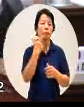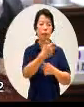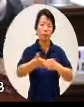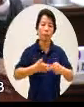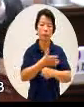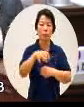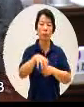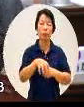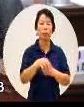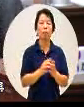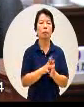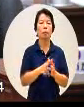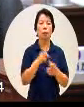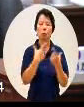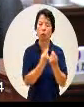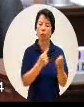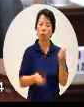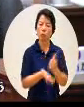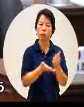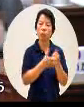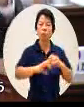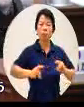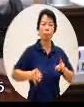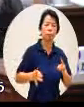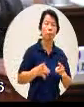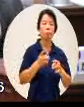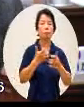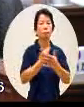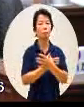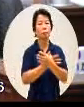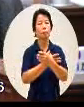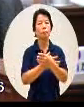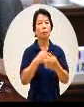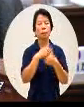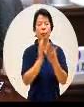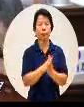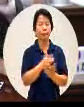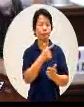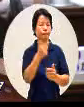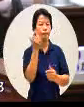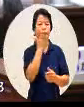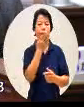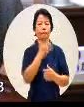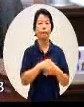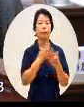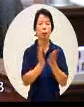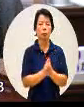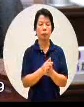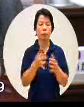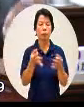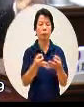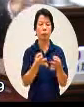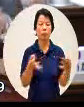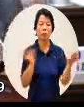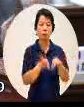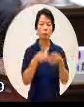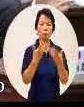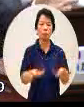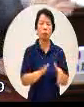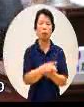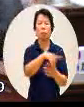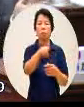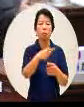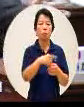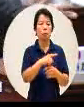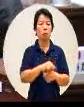得到國際的獎項一再得獎而且大家也說很美麗投入了那麼多經費大家都說好